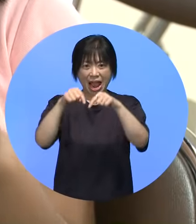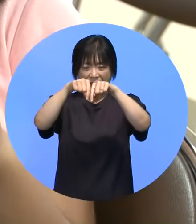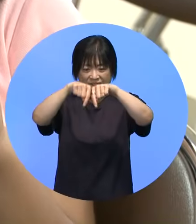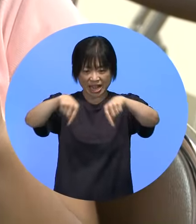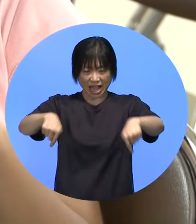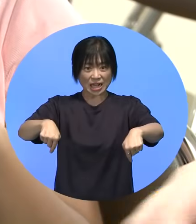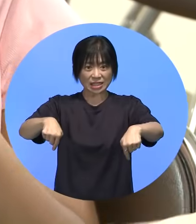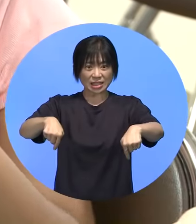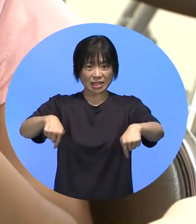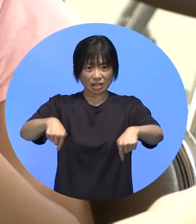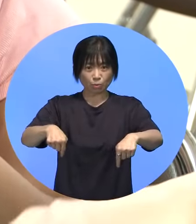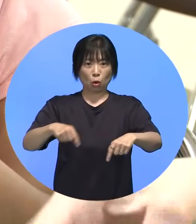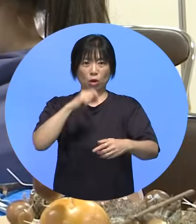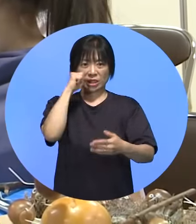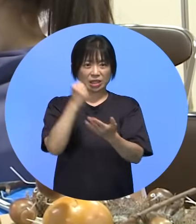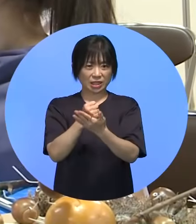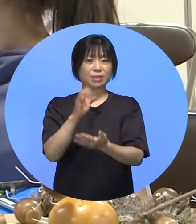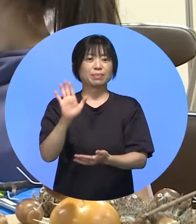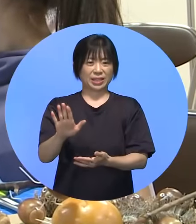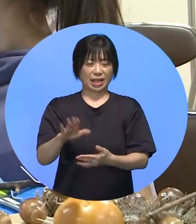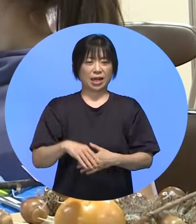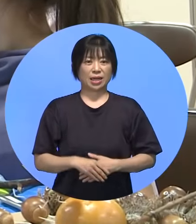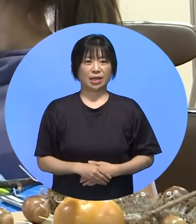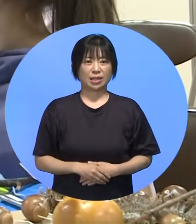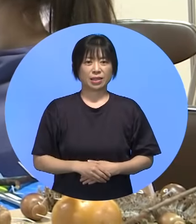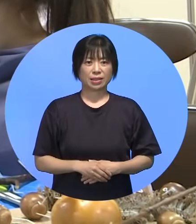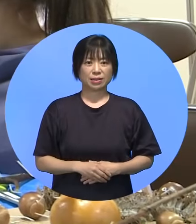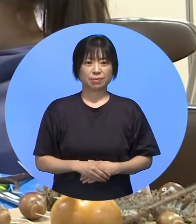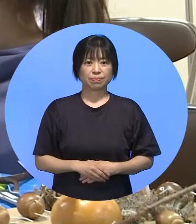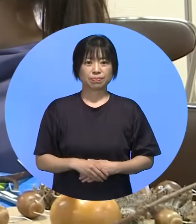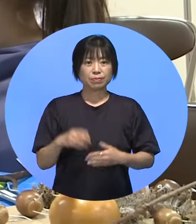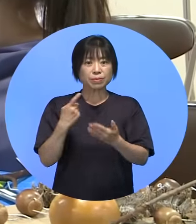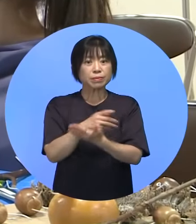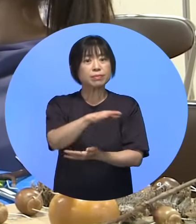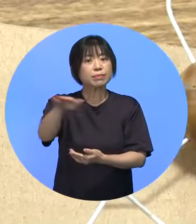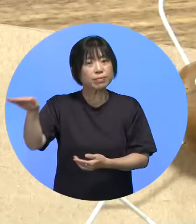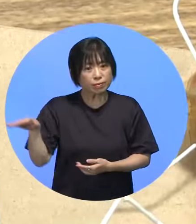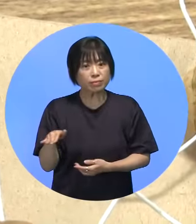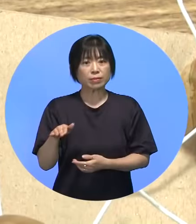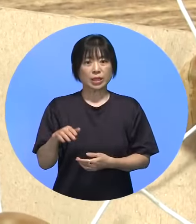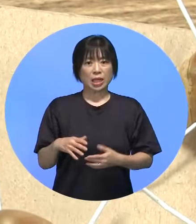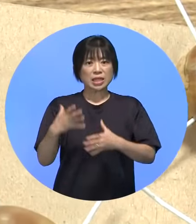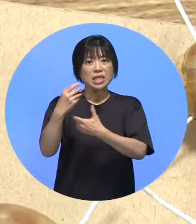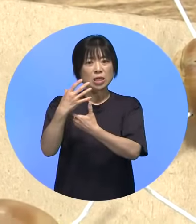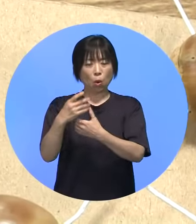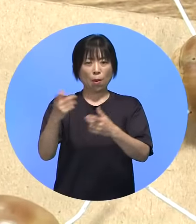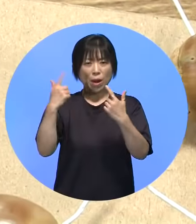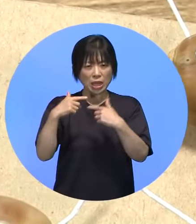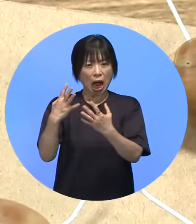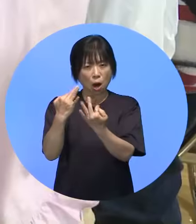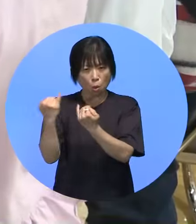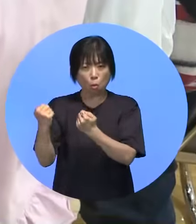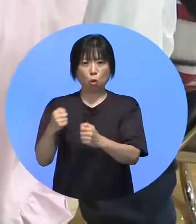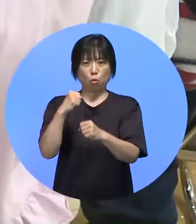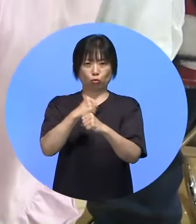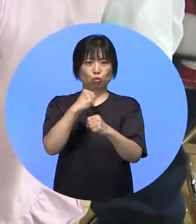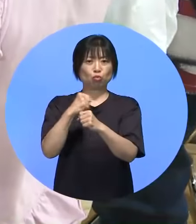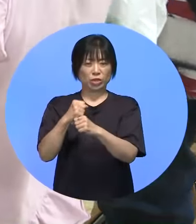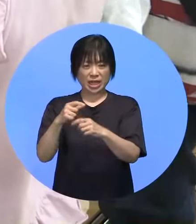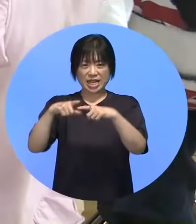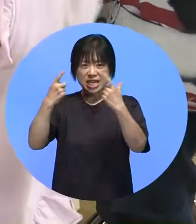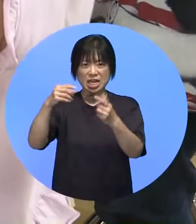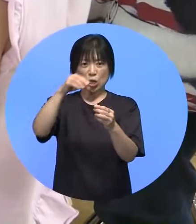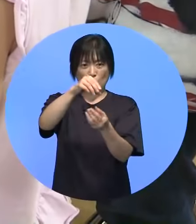手と足をつけて完成させていました3カ所の中には人形を何個も作って機に乗せたり